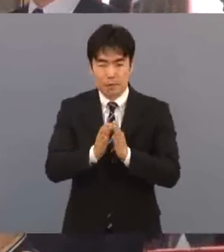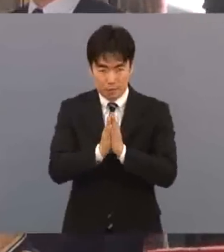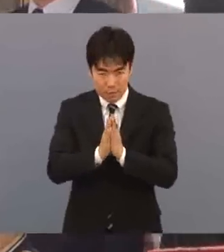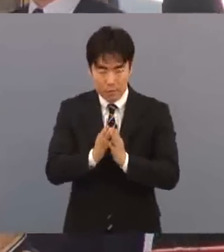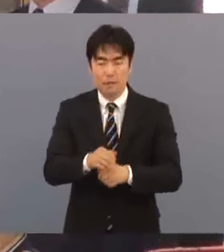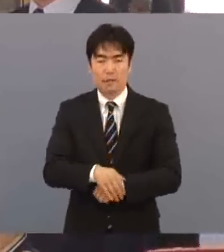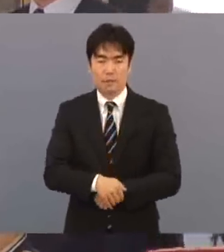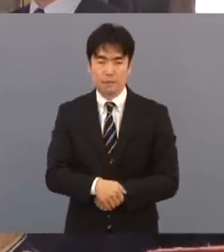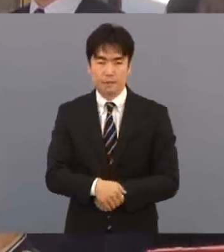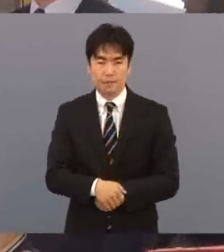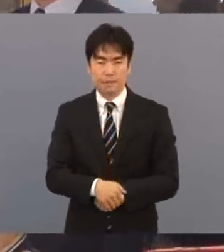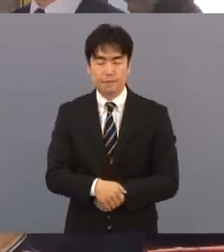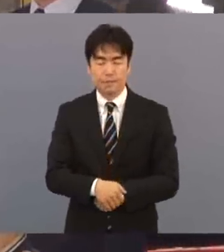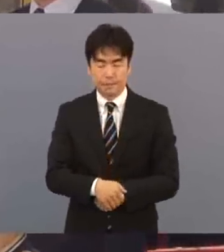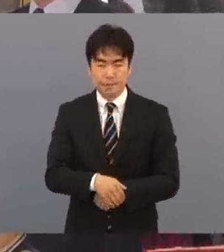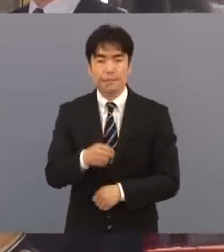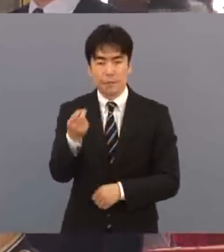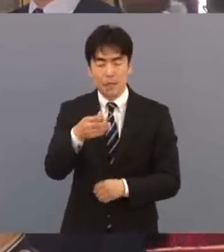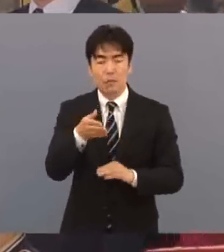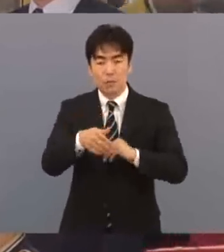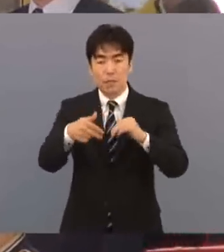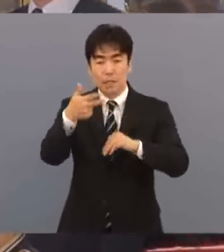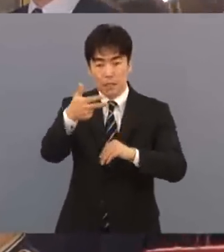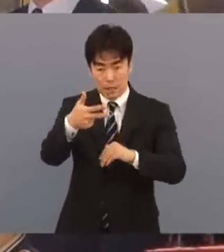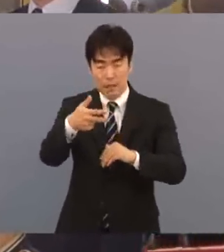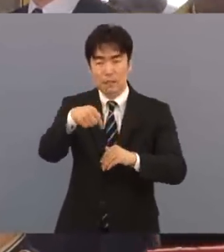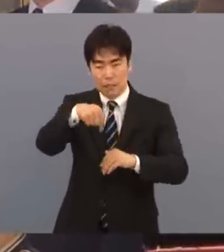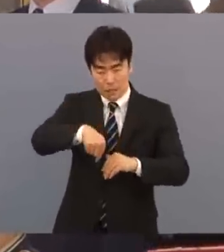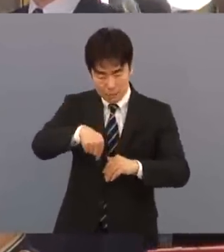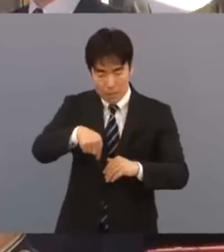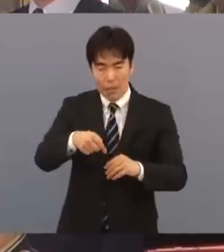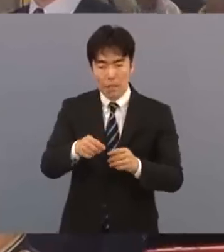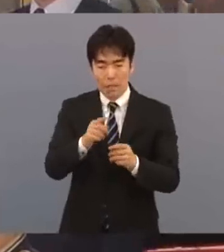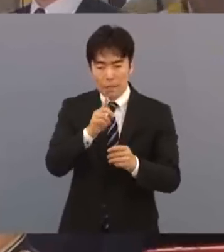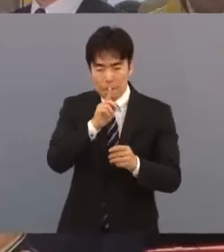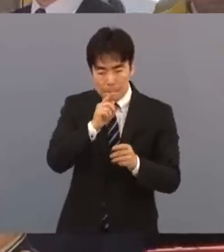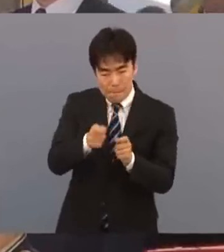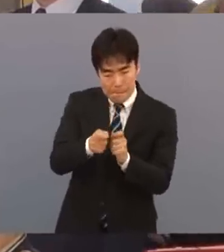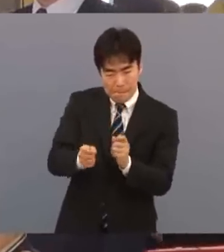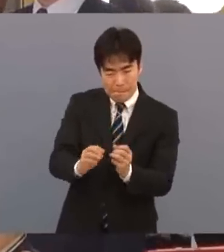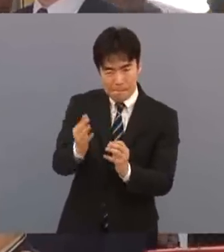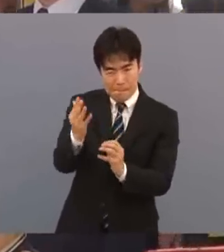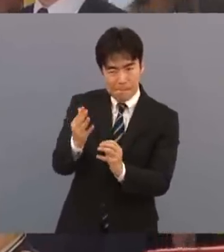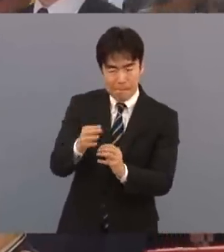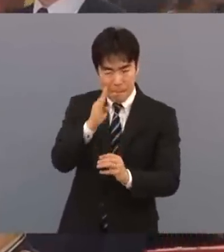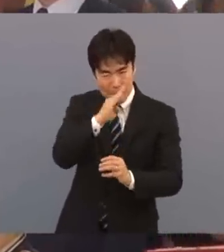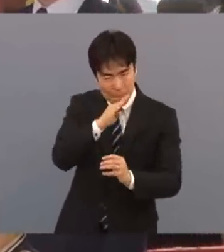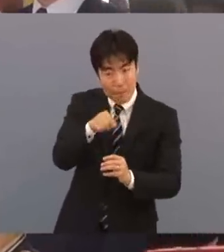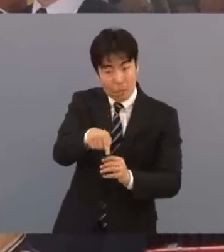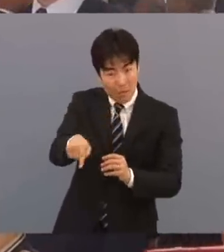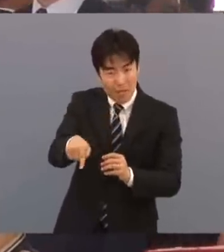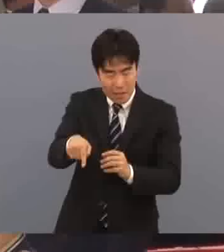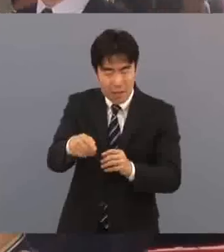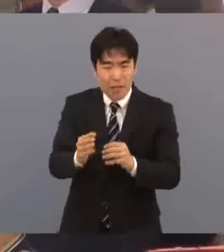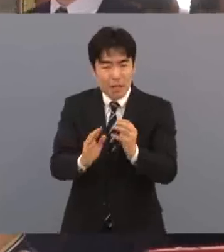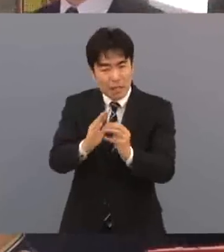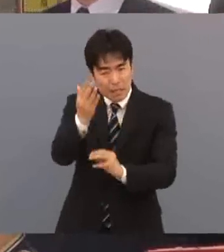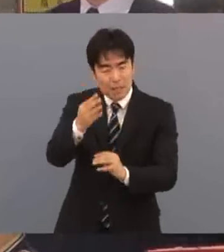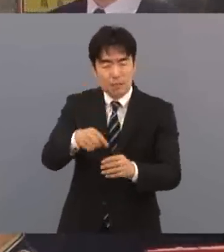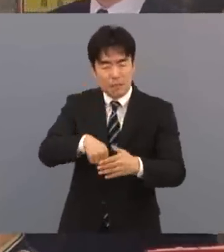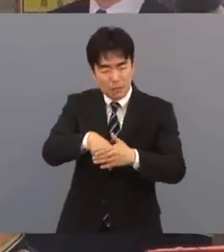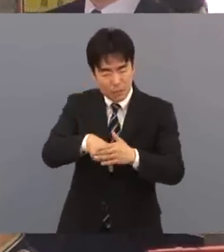ただきますようお願いいたします。また当市では放火が火災原因の1位と聞いております